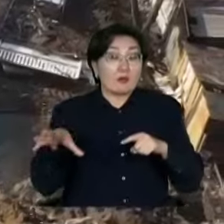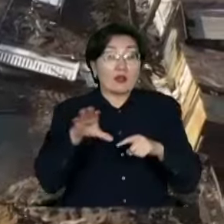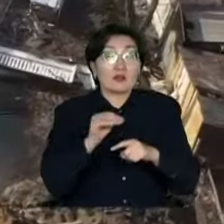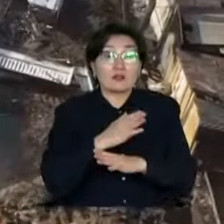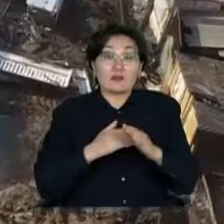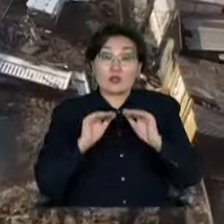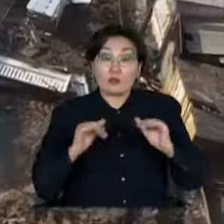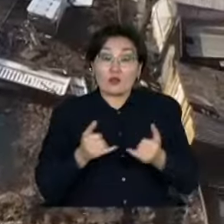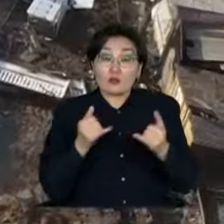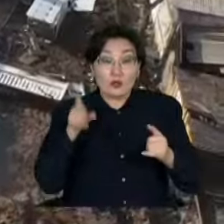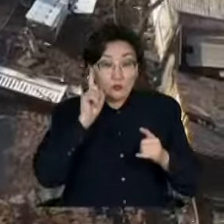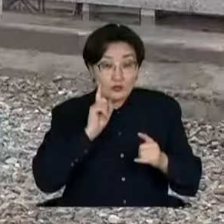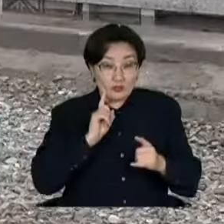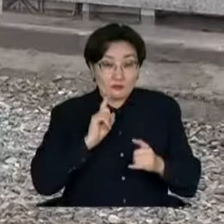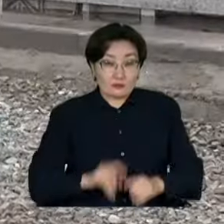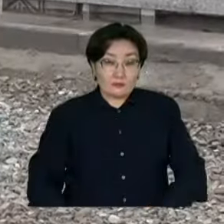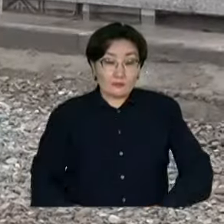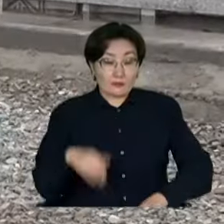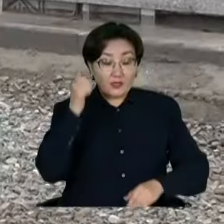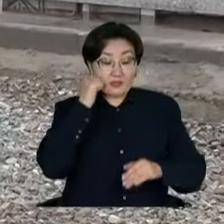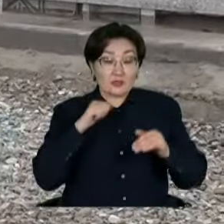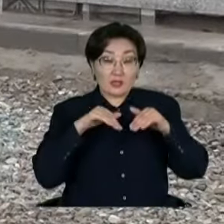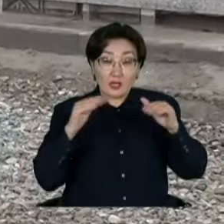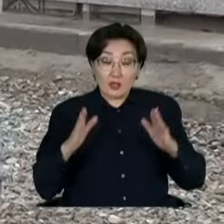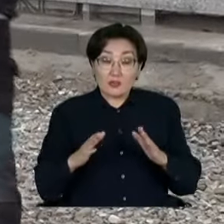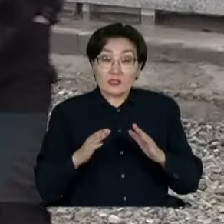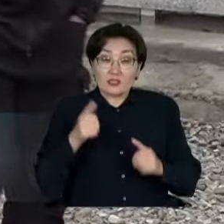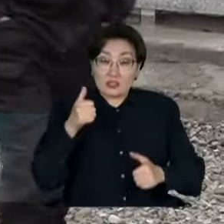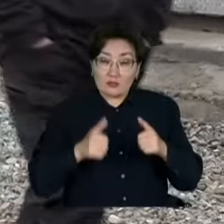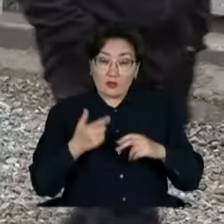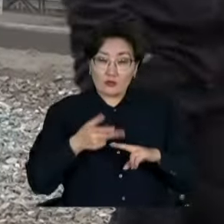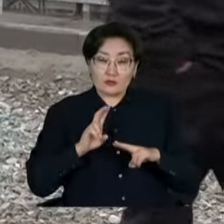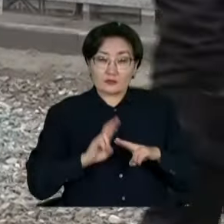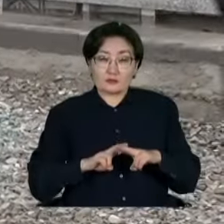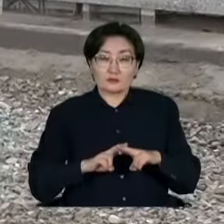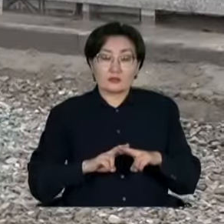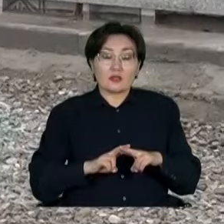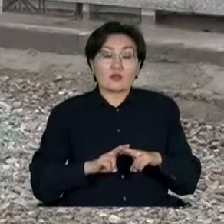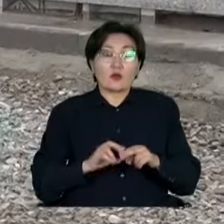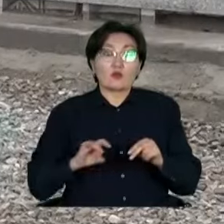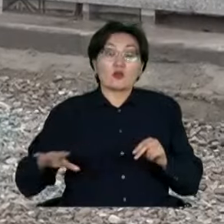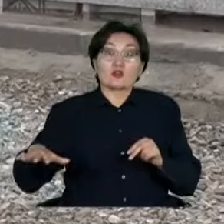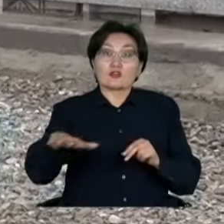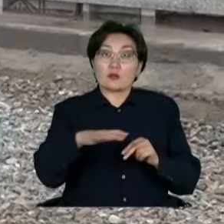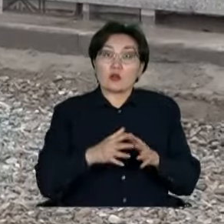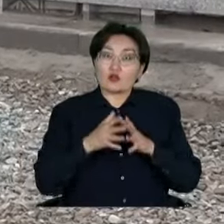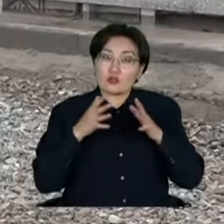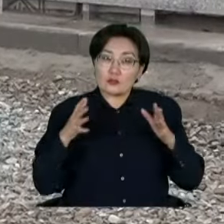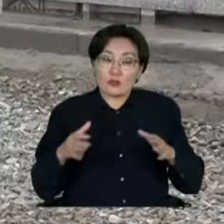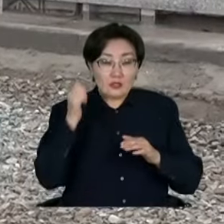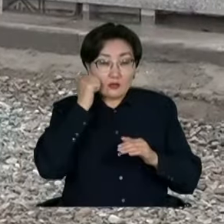Бұл маңызды мәселе. Ескі ғимаратпен салыстырғанда, бұл ауданы ауқымдырақ.